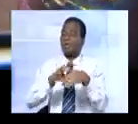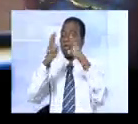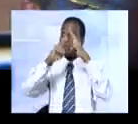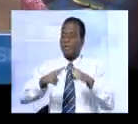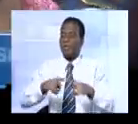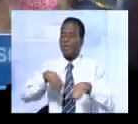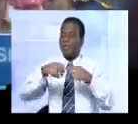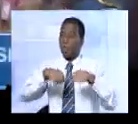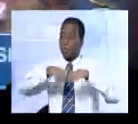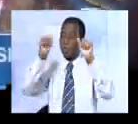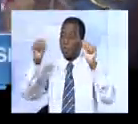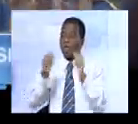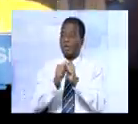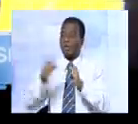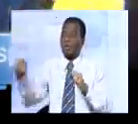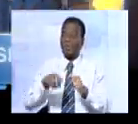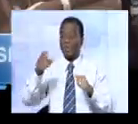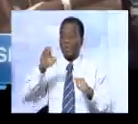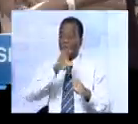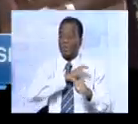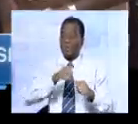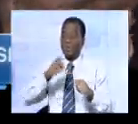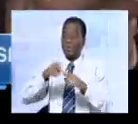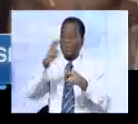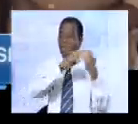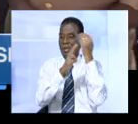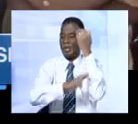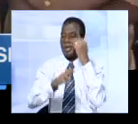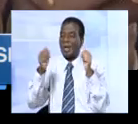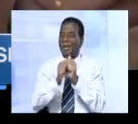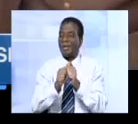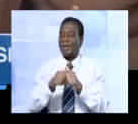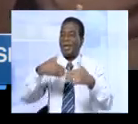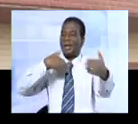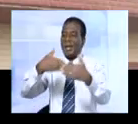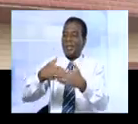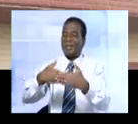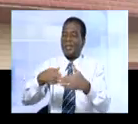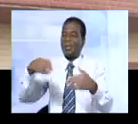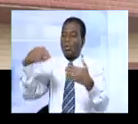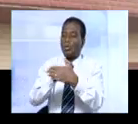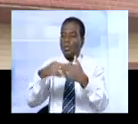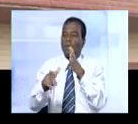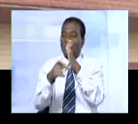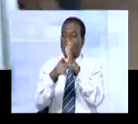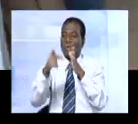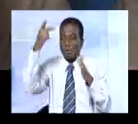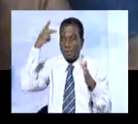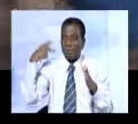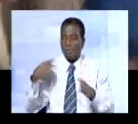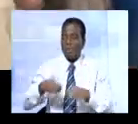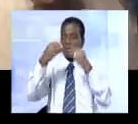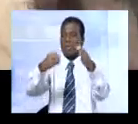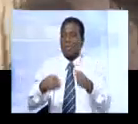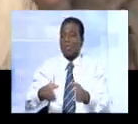coup d'accélérateur avec cette prise de conscience des cadres. Mais surtout avec l'arrivée de tout nouveau sous-préfet Yapi Yapi, la population a mis à sa disposition